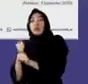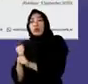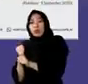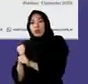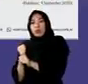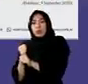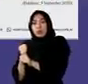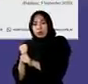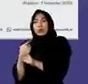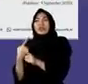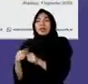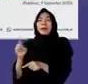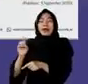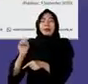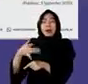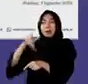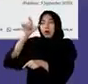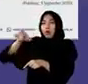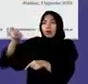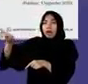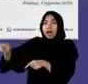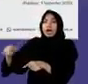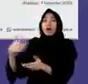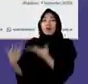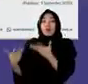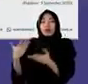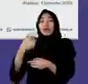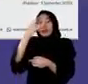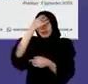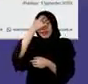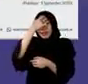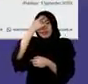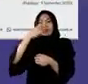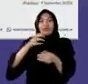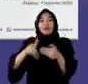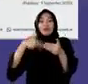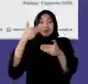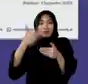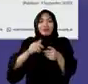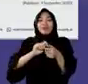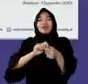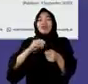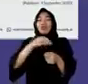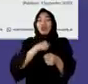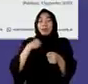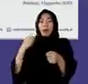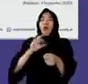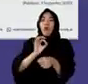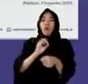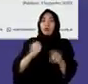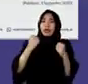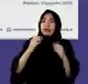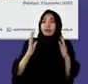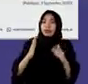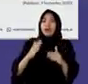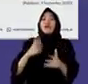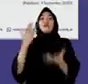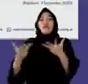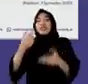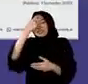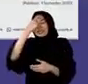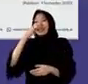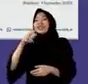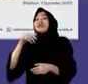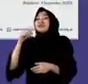beberapa orang, beberapa gejala akan dirasakan setelah beberapa minggu dinyatakan pulih. Inilah yang disebut